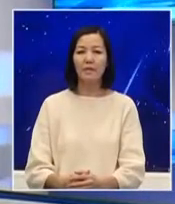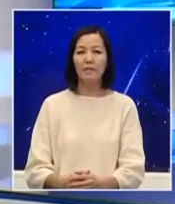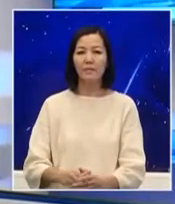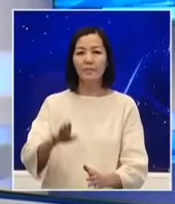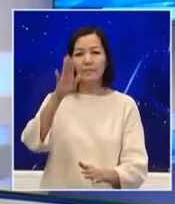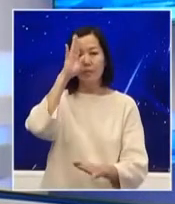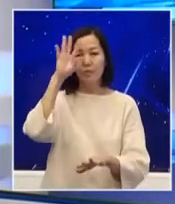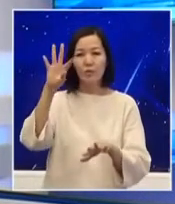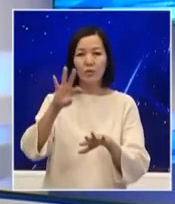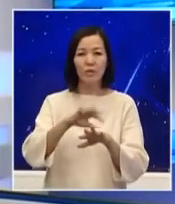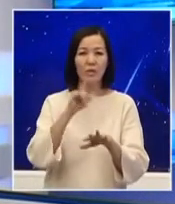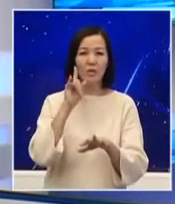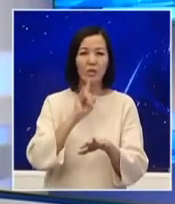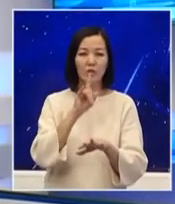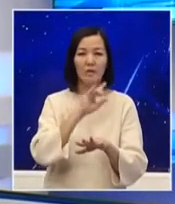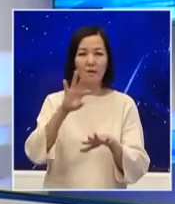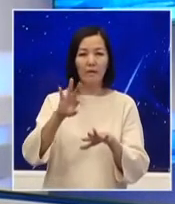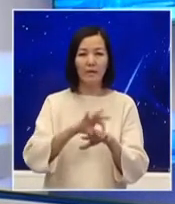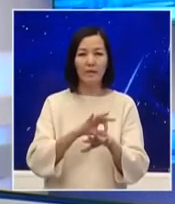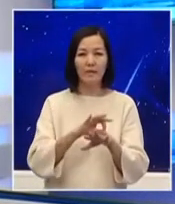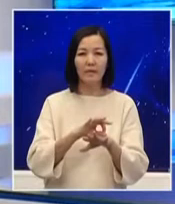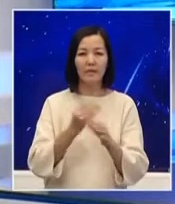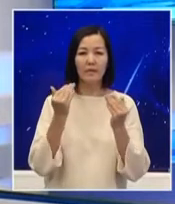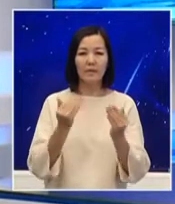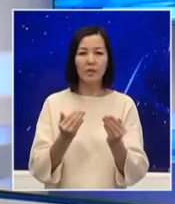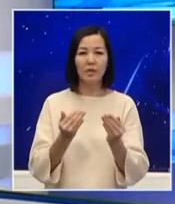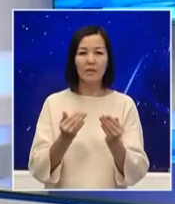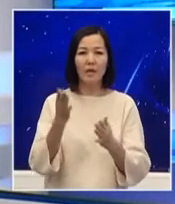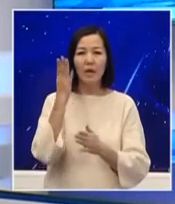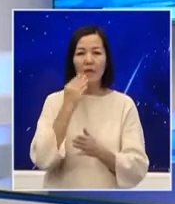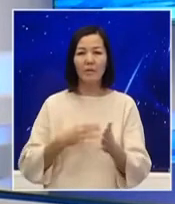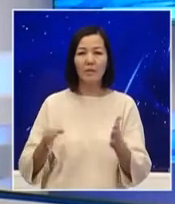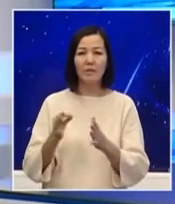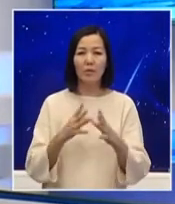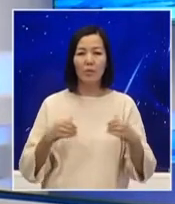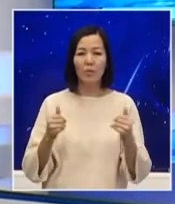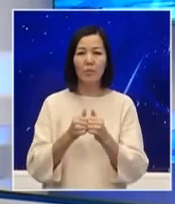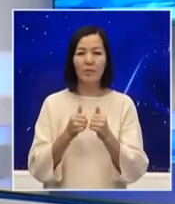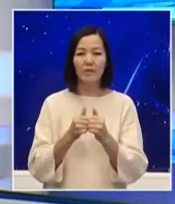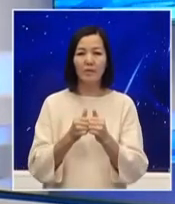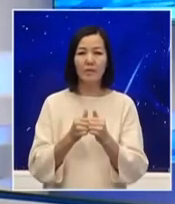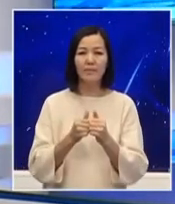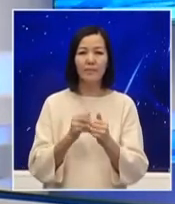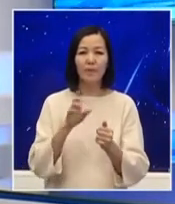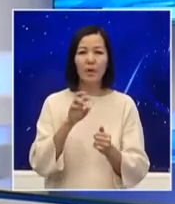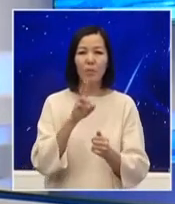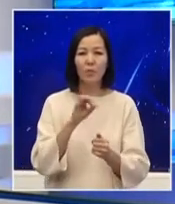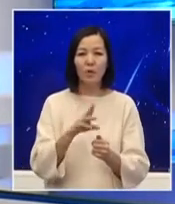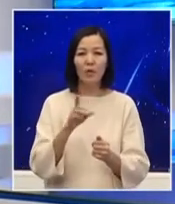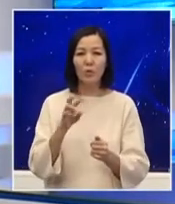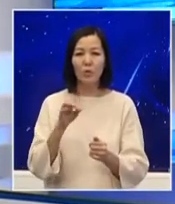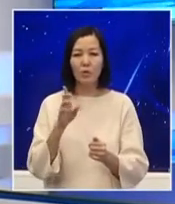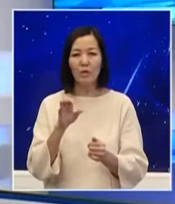На устах и в памяти имена супружеской четы общественных деятелей и почетных граждан Алматинской области Булата и Гульшары